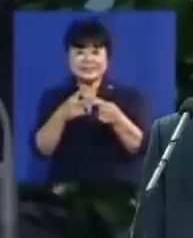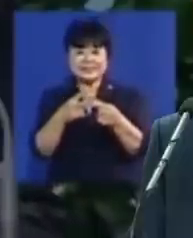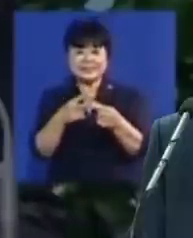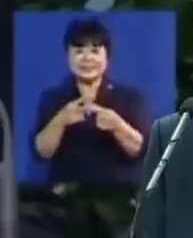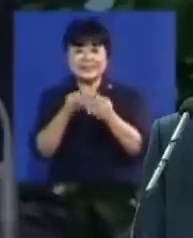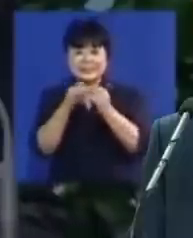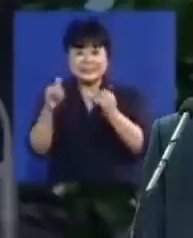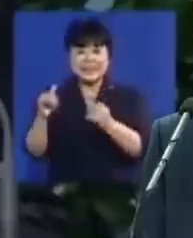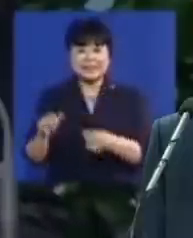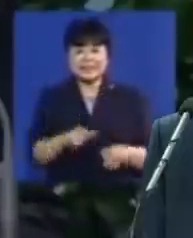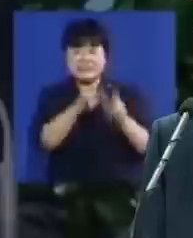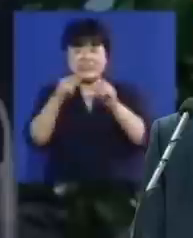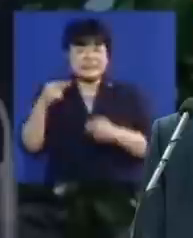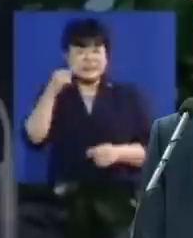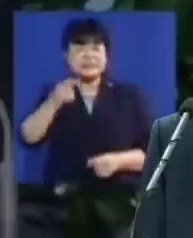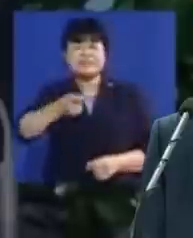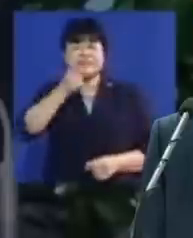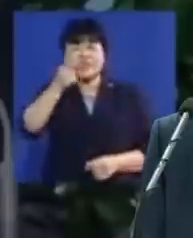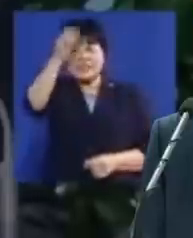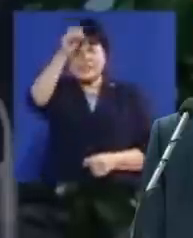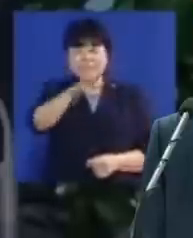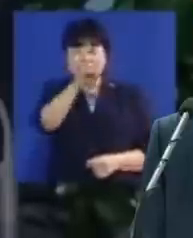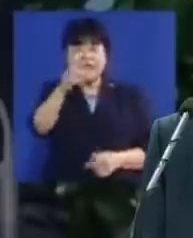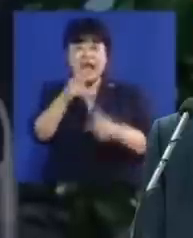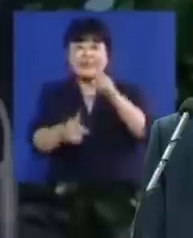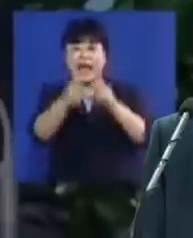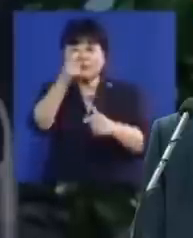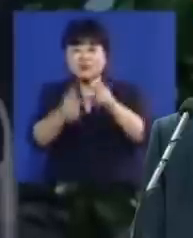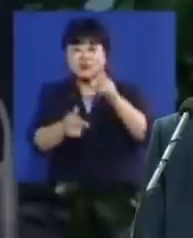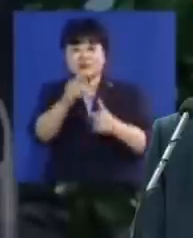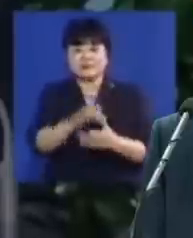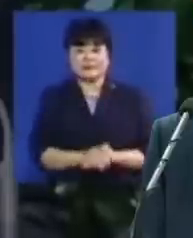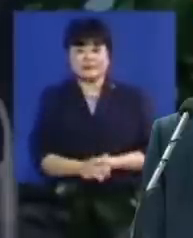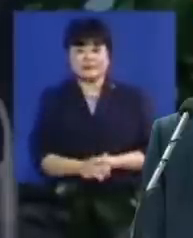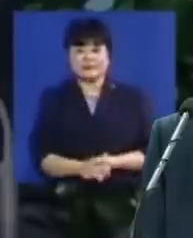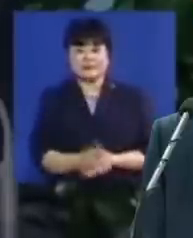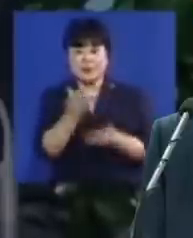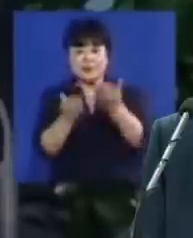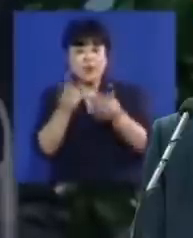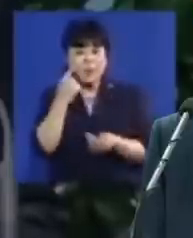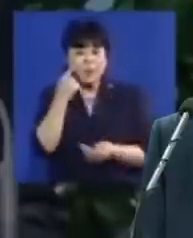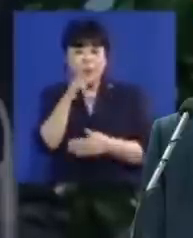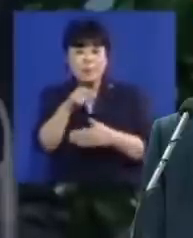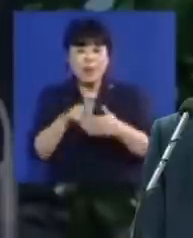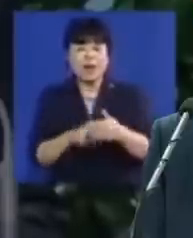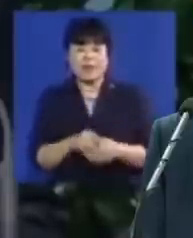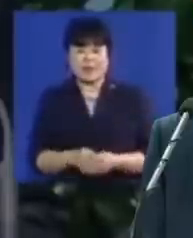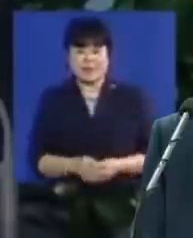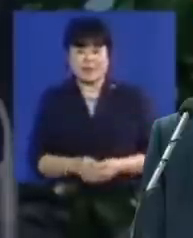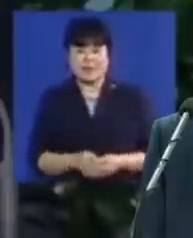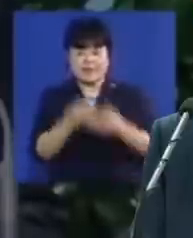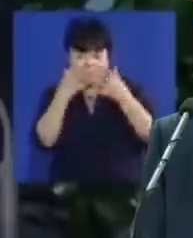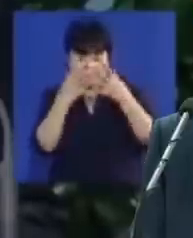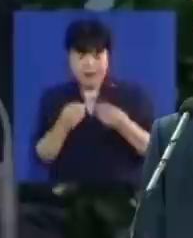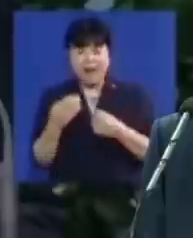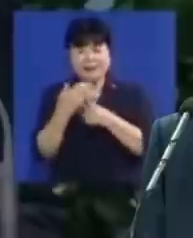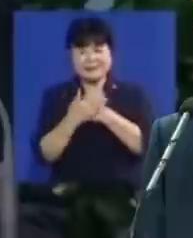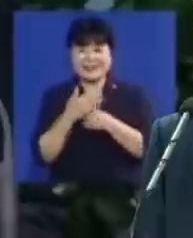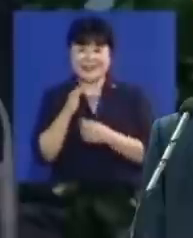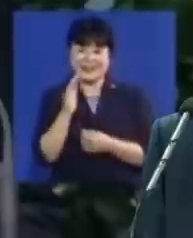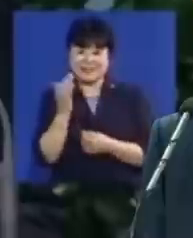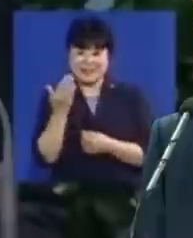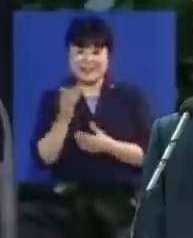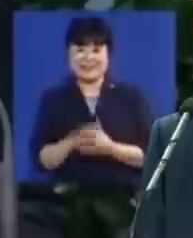인생 삶의 쓴물과 십자가의 나무를 우리는 비교해보면 마음에 굉장한 은혜가 되는